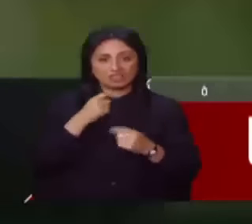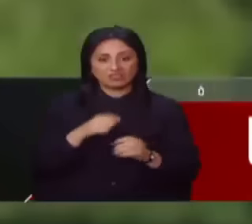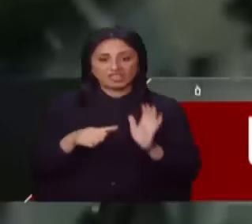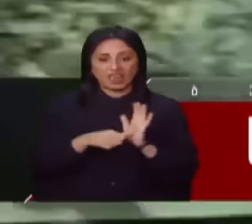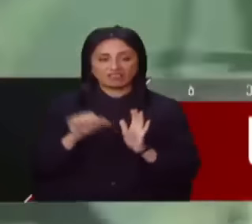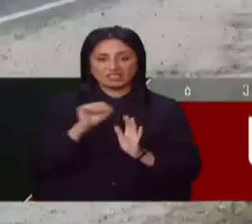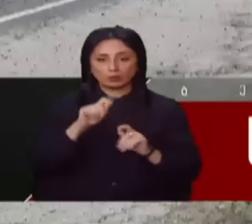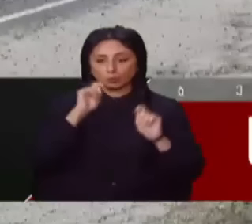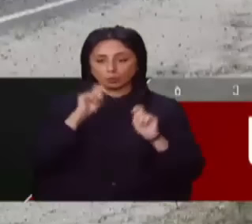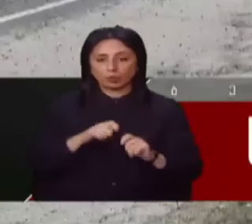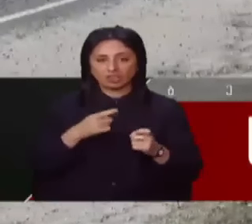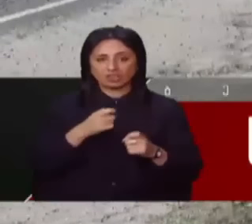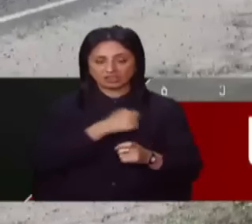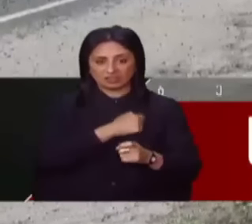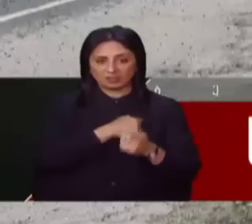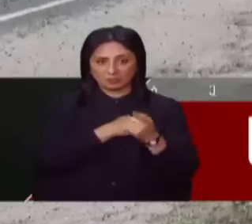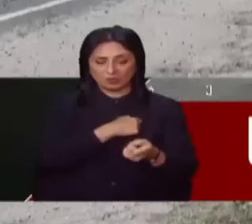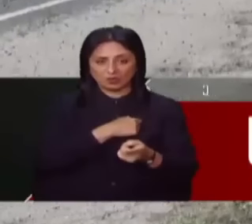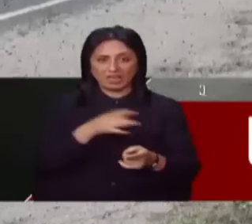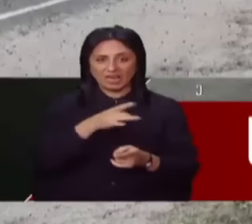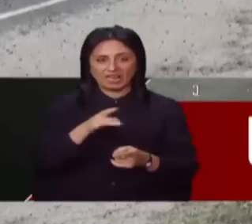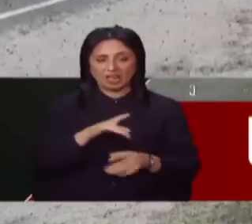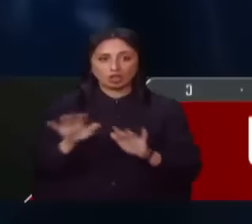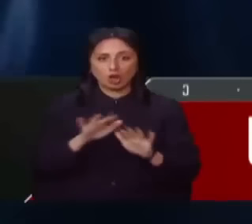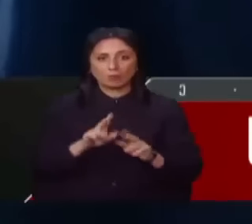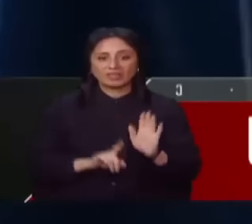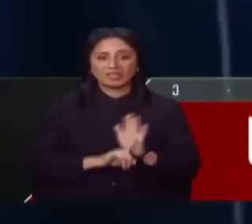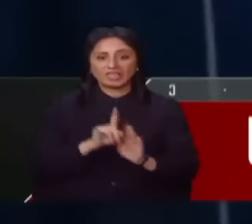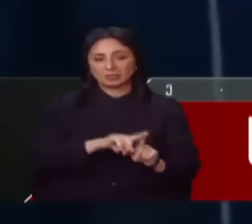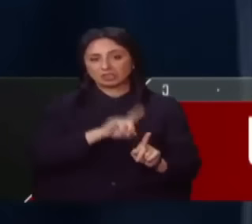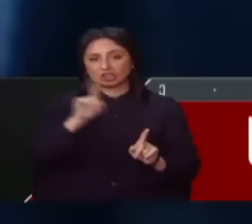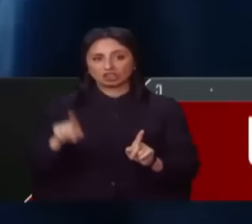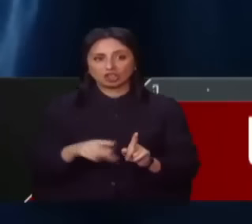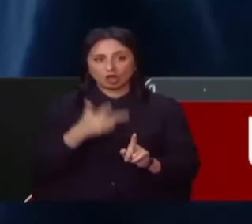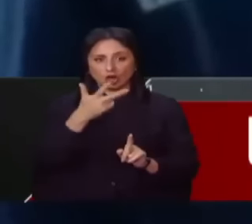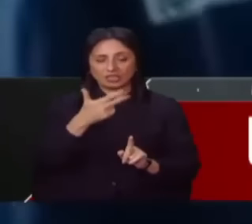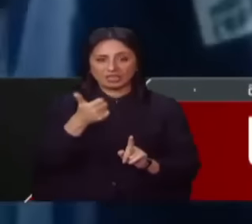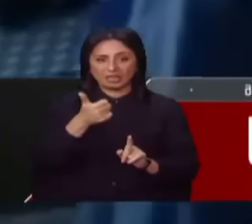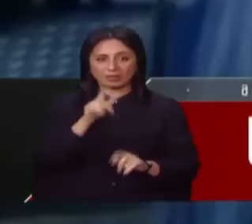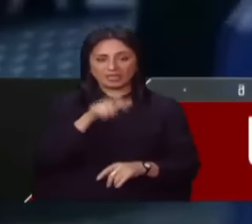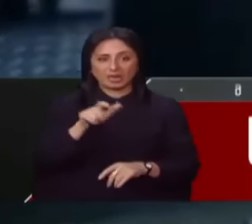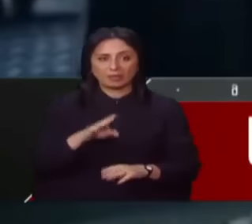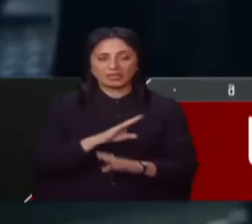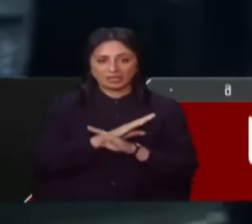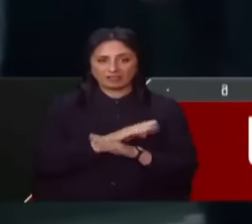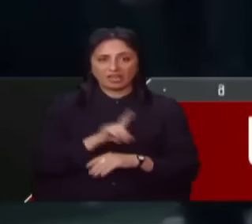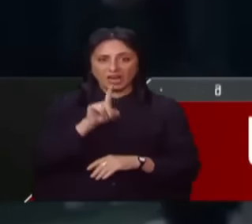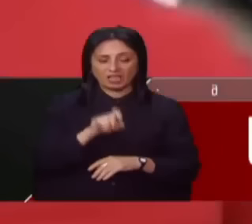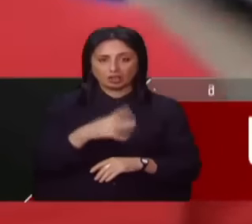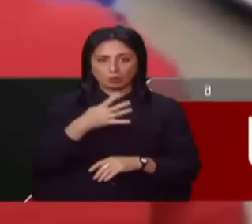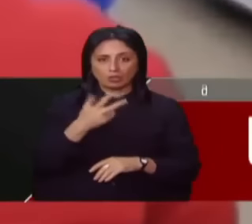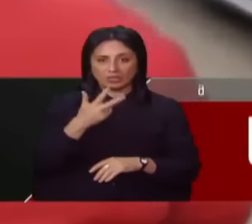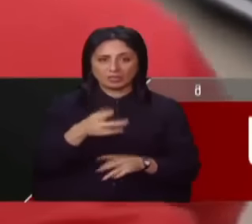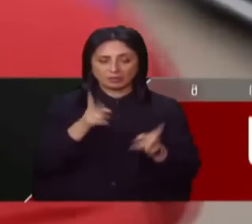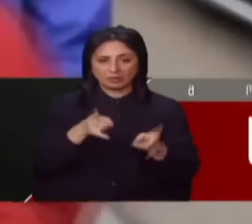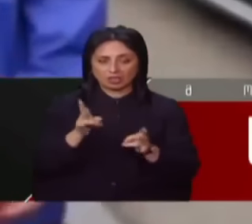6 აგვისტოს უკრაინის შეიარაღებული ძალების მიერ რეგიონში ოპერაციის დაწყების შემდეგ 31 ადამიანი დაიღუპა და